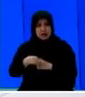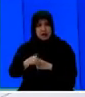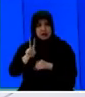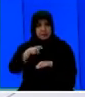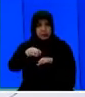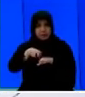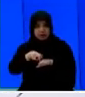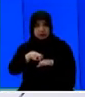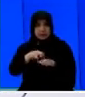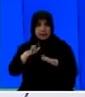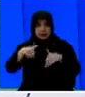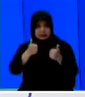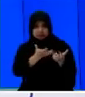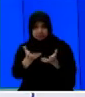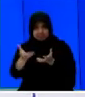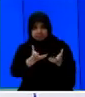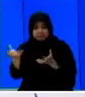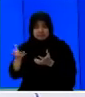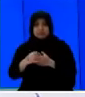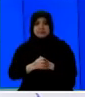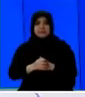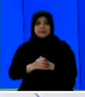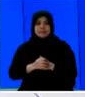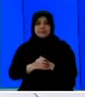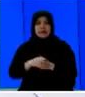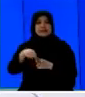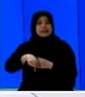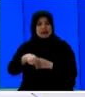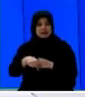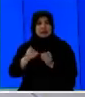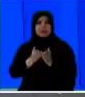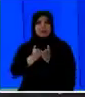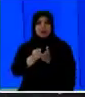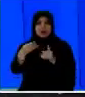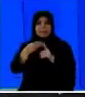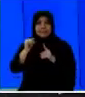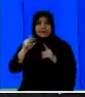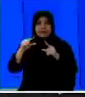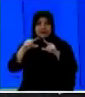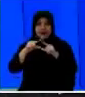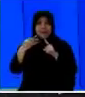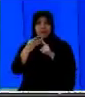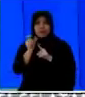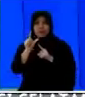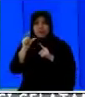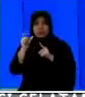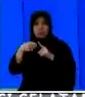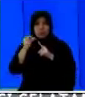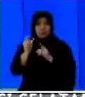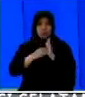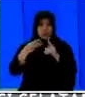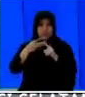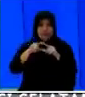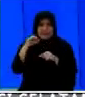dievakuasi Ya baik Marlin yang ada di studio saat ini saya berada di pelabuhan Bira di Bulukumba di mana baru